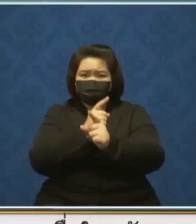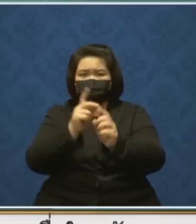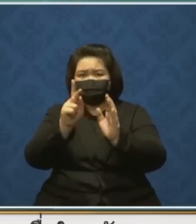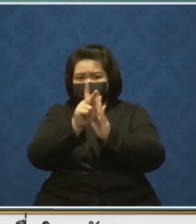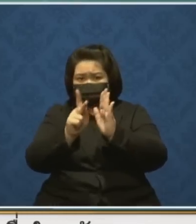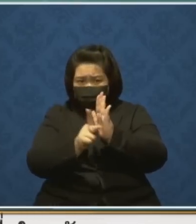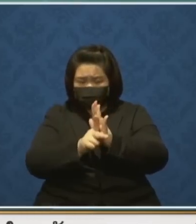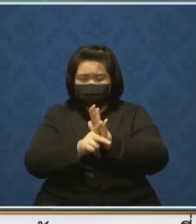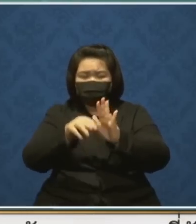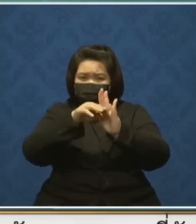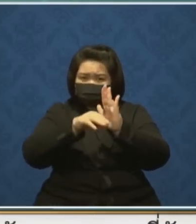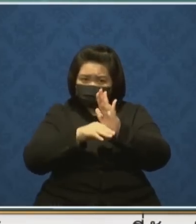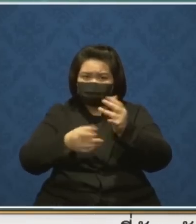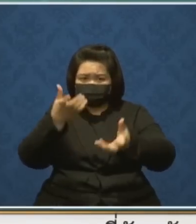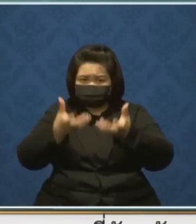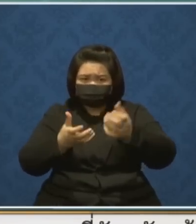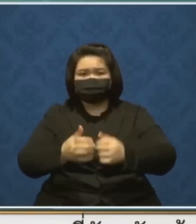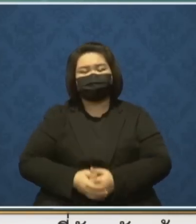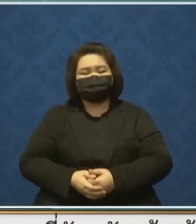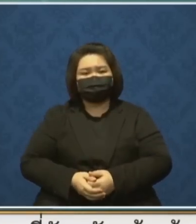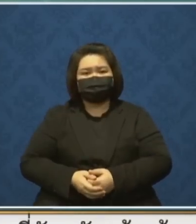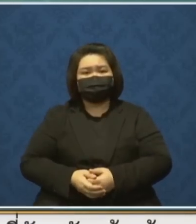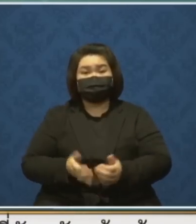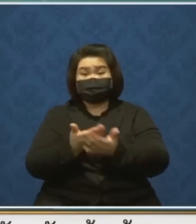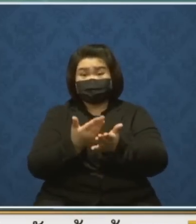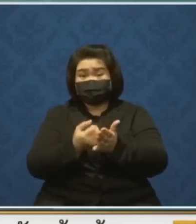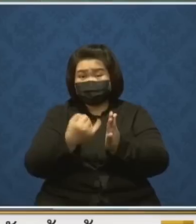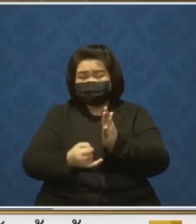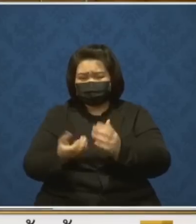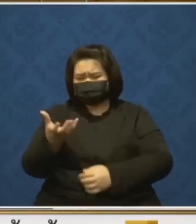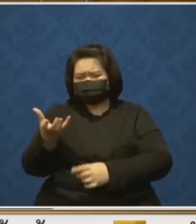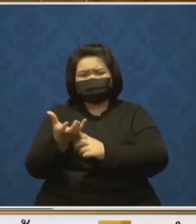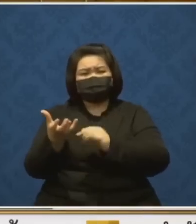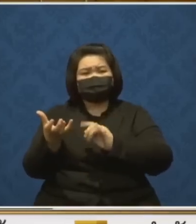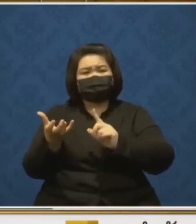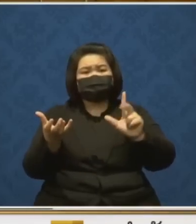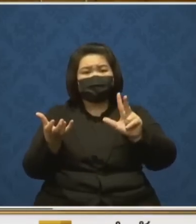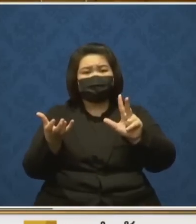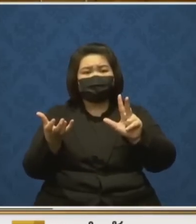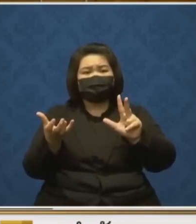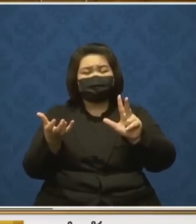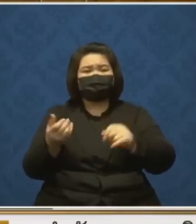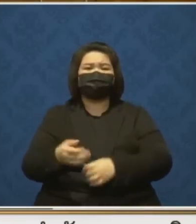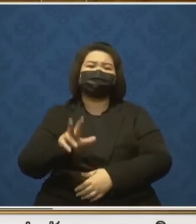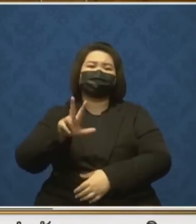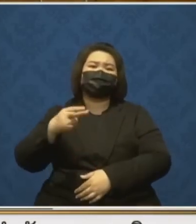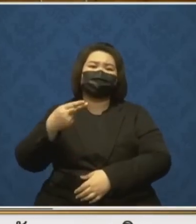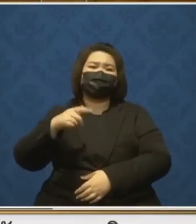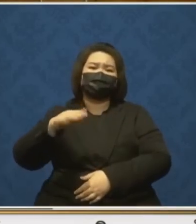ธรรมก้อนที่ 3 คล้อาจจะไม่ทราบอีกก้อนถงสามมือนกวาล้าน